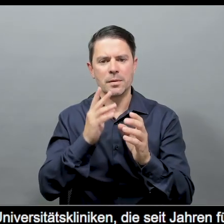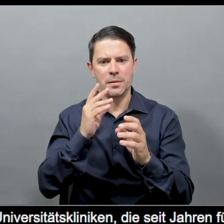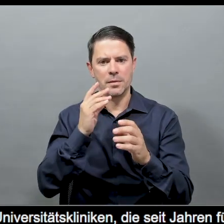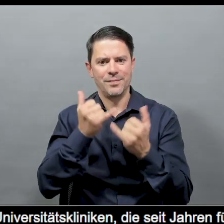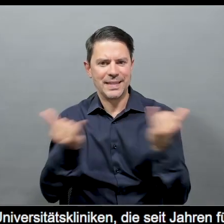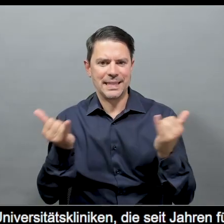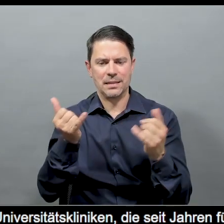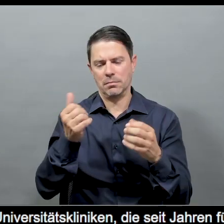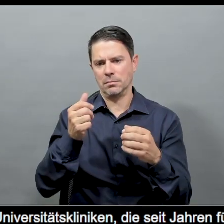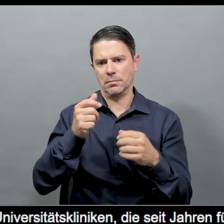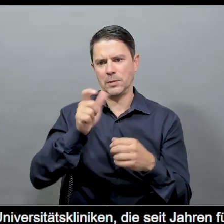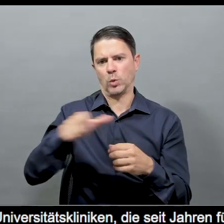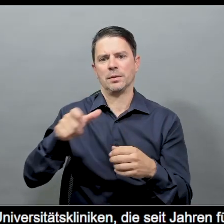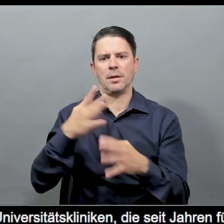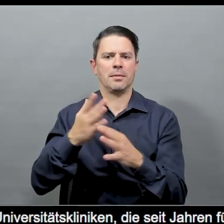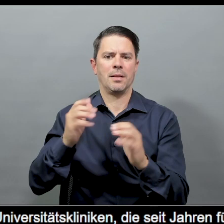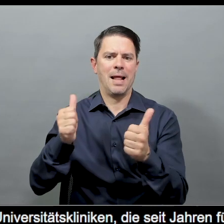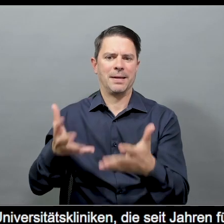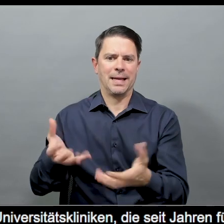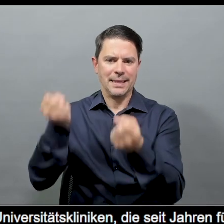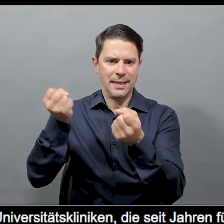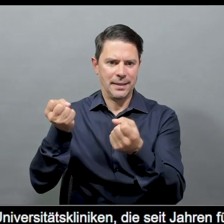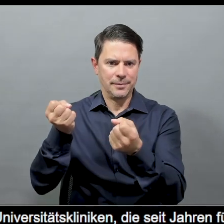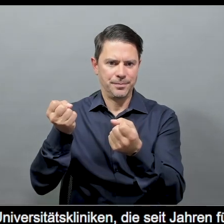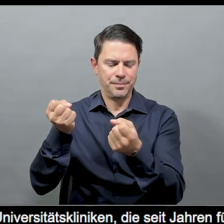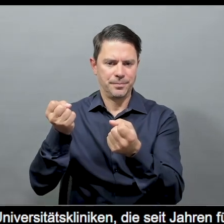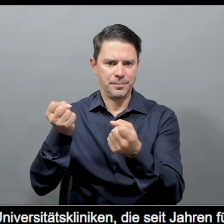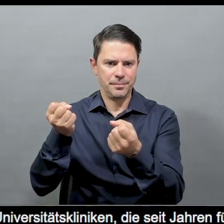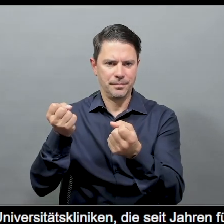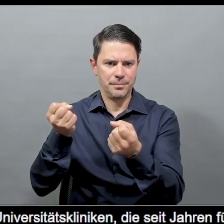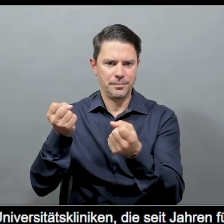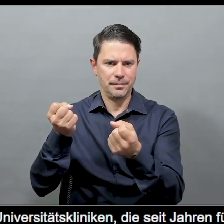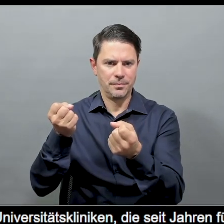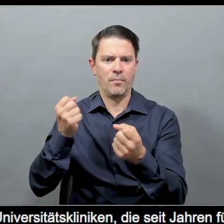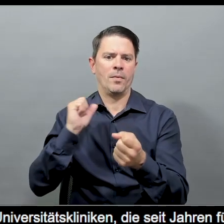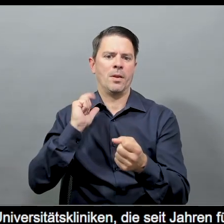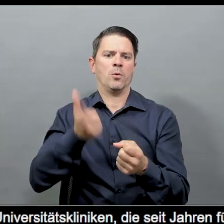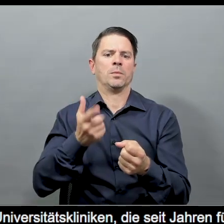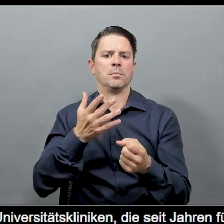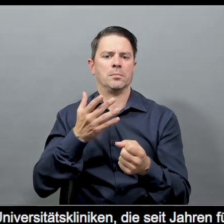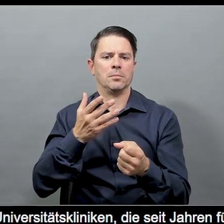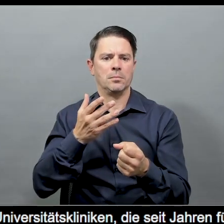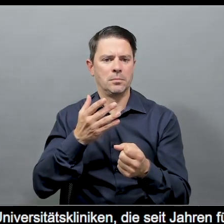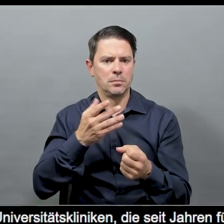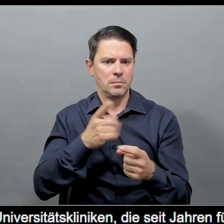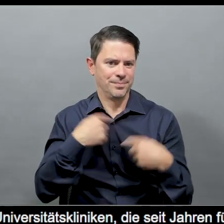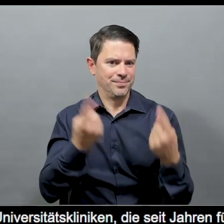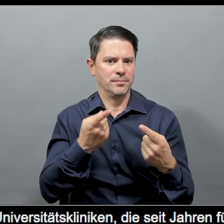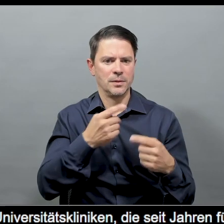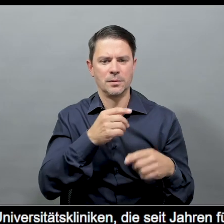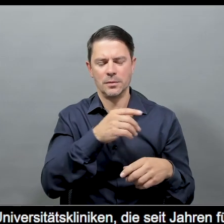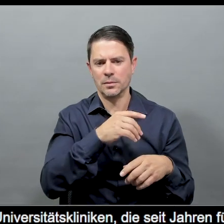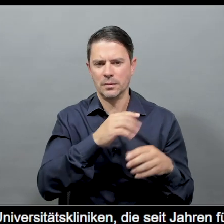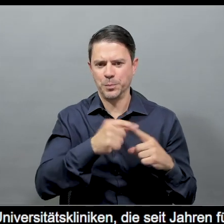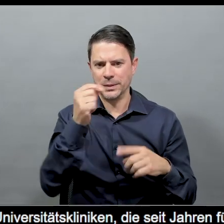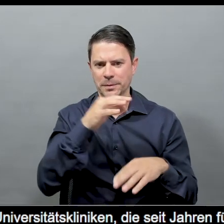gerade auch unserer Spitzenmedizin in Bayern. Das zweite große Thema auch hier, wiederum das Thema Bauen. Auch da wollen und werden wir neue Wege gehen im